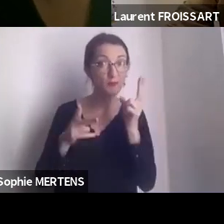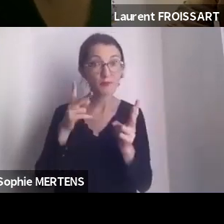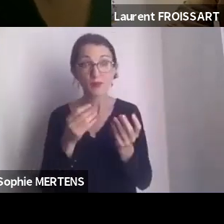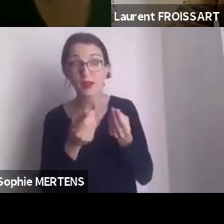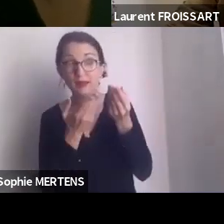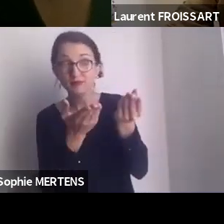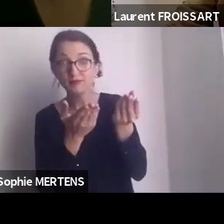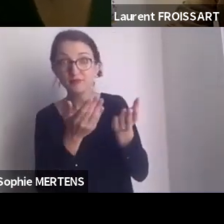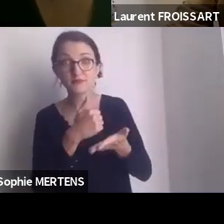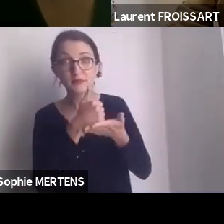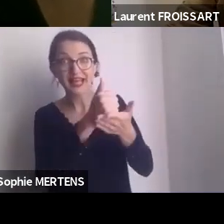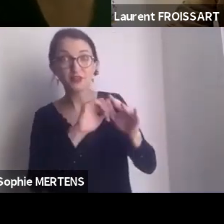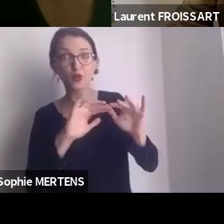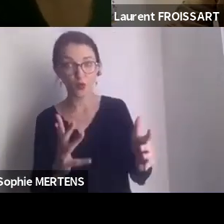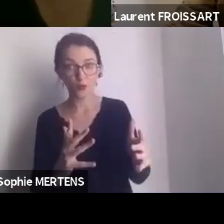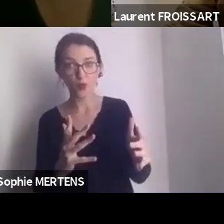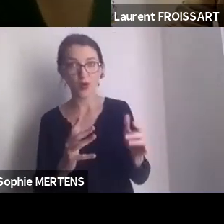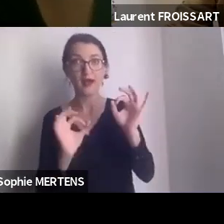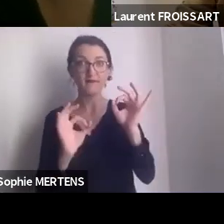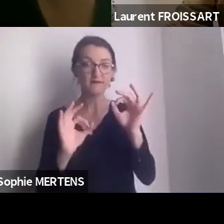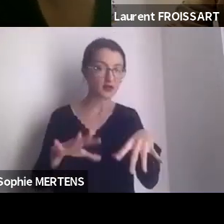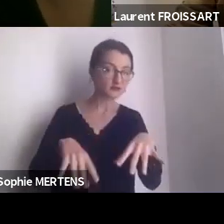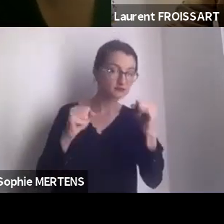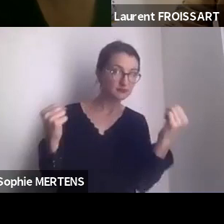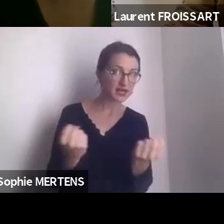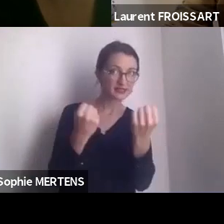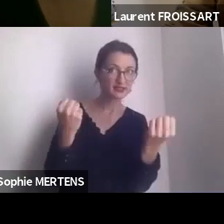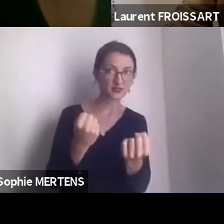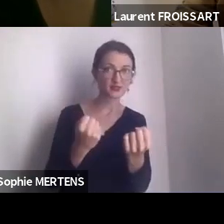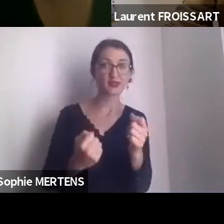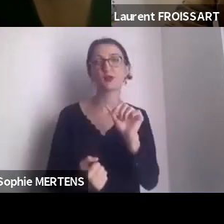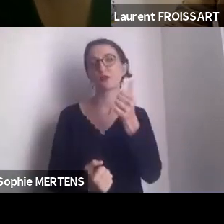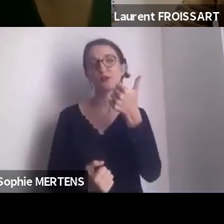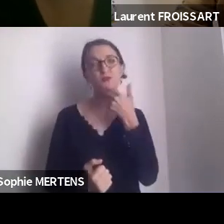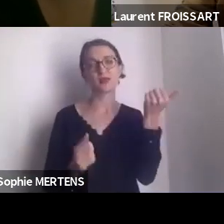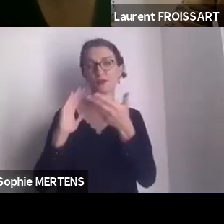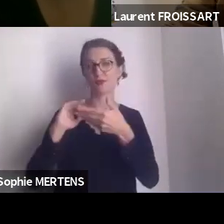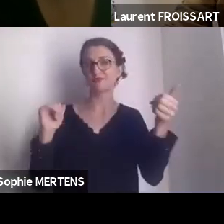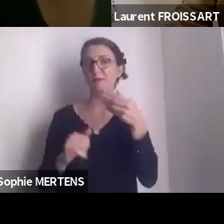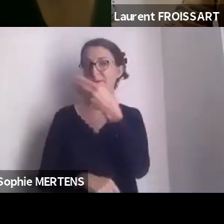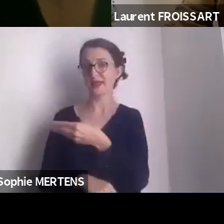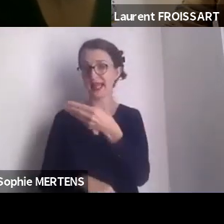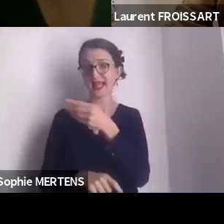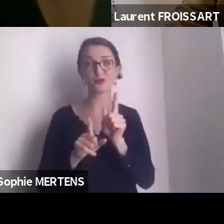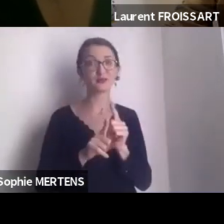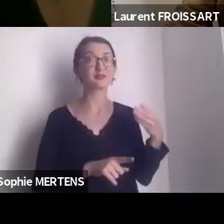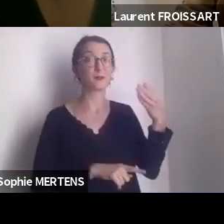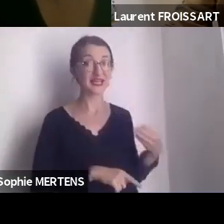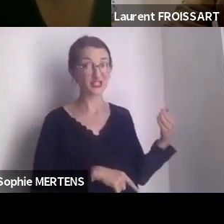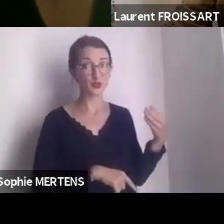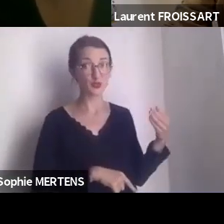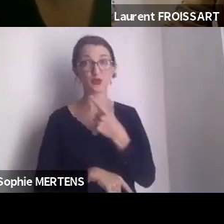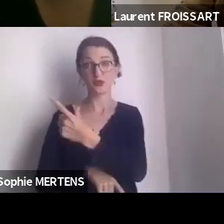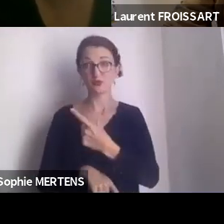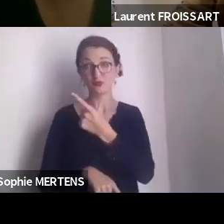cette reprise d'activité. Donc je vais tout de suite laisser la parole à Manaël et Mathieu pour, dans un premier temps, vraiment